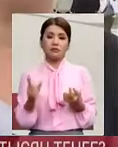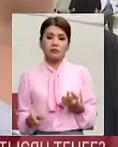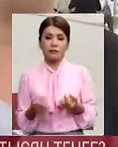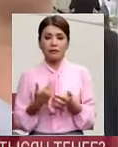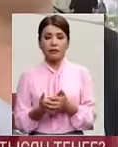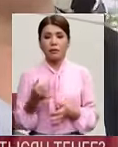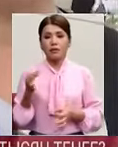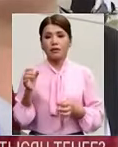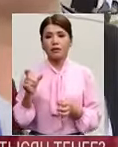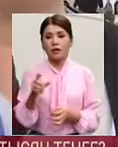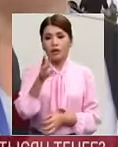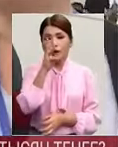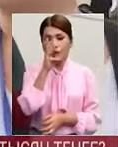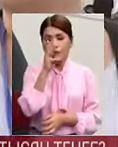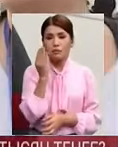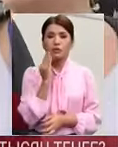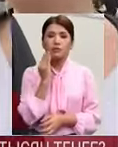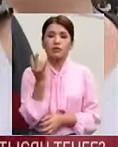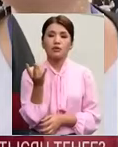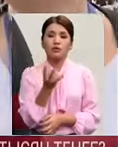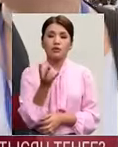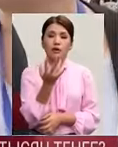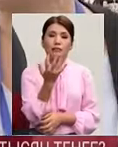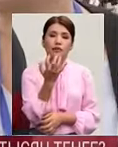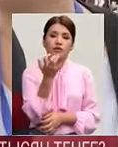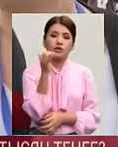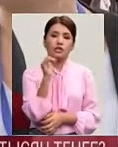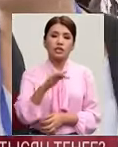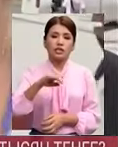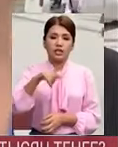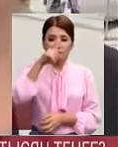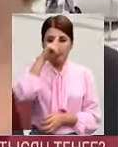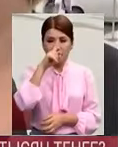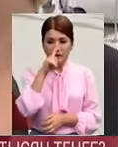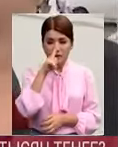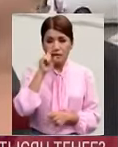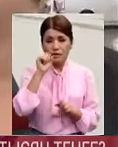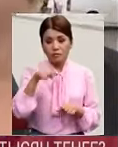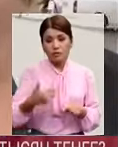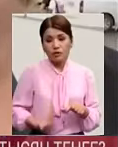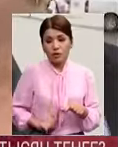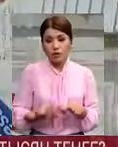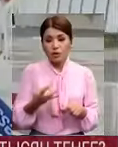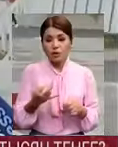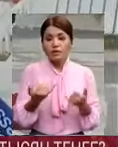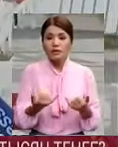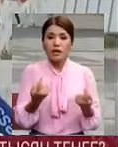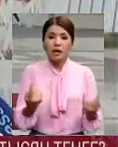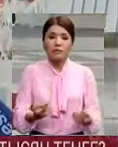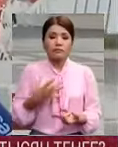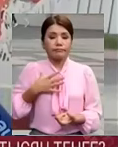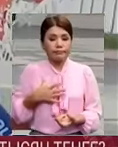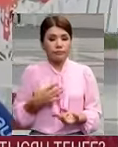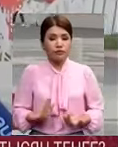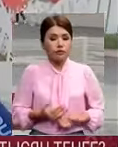допустим, зарплата нужна где-то, ну, считай, от 500 тысяч тенге в месяц. Жить можно, а сейчас мы существуем. Сложно,